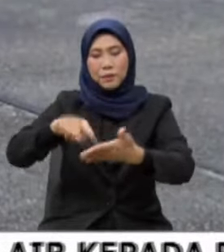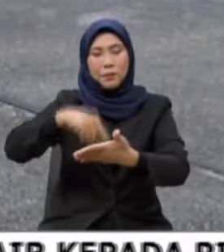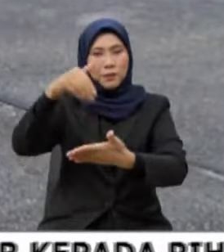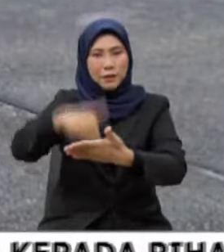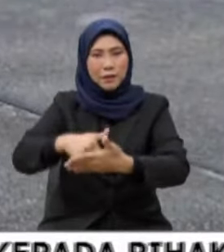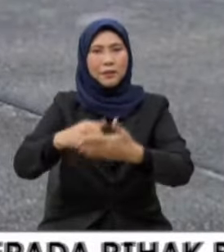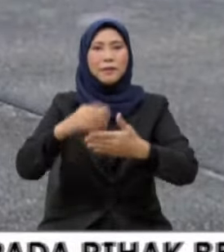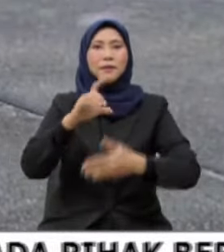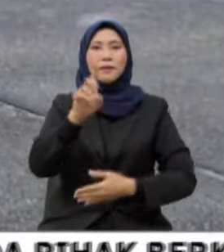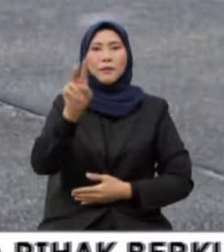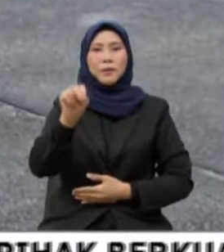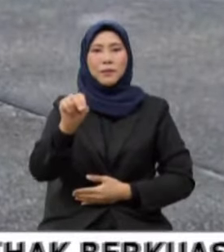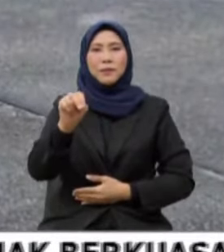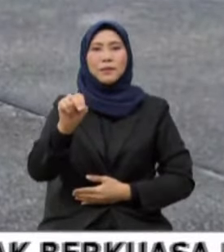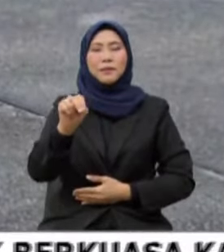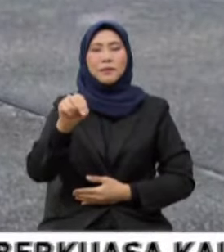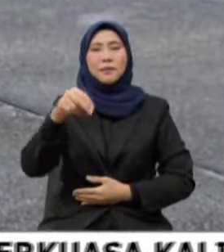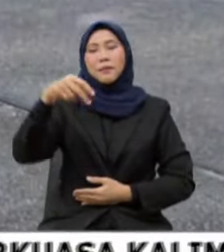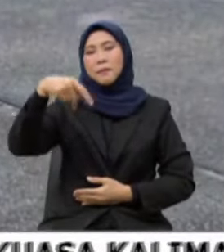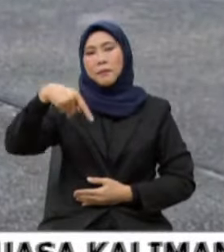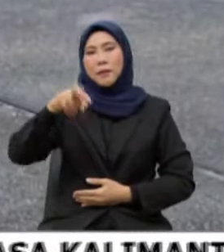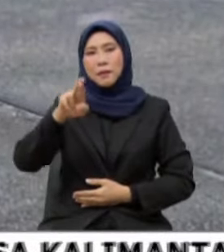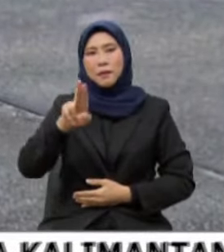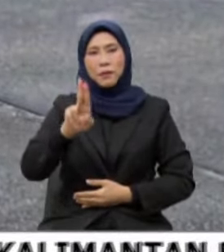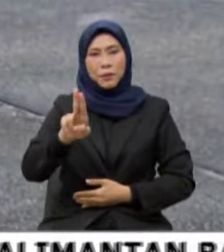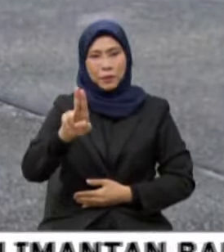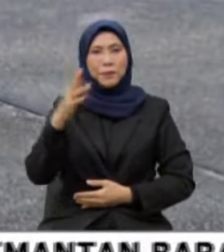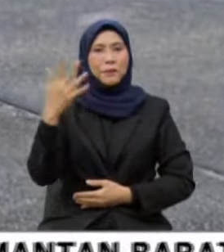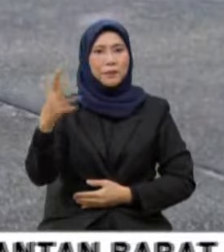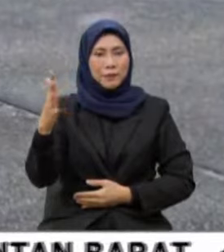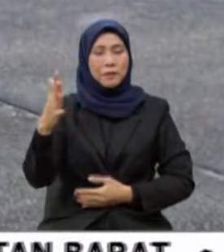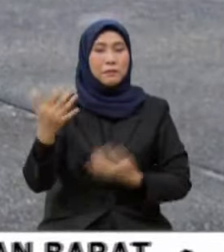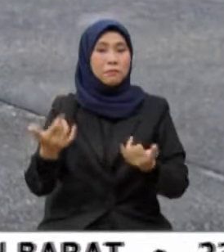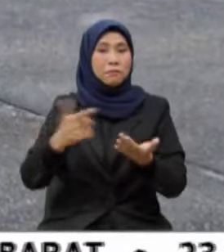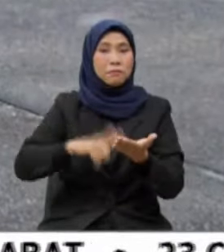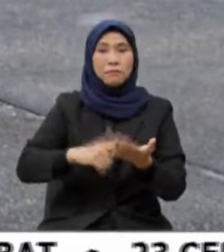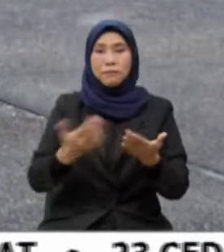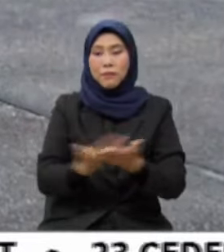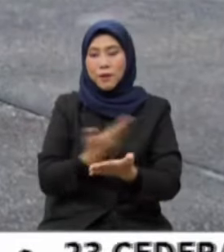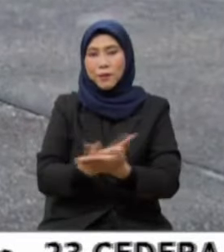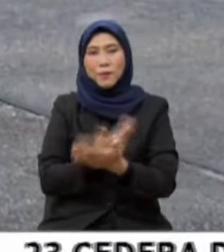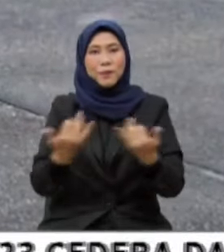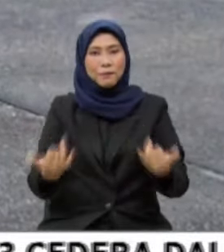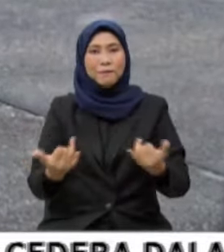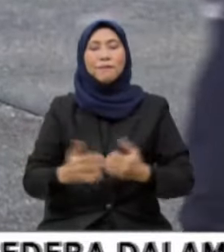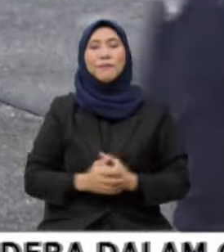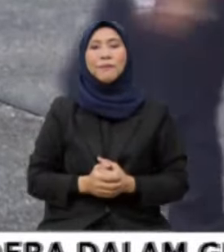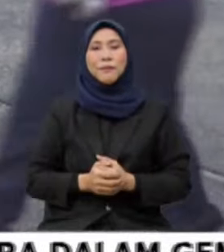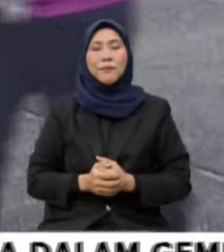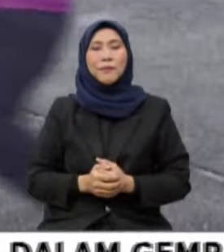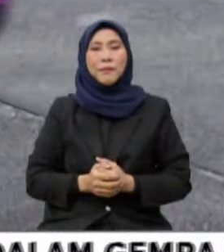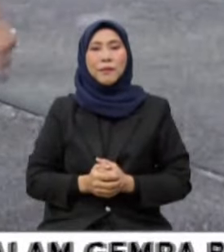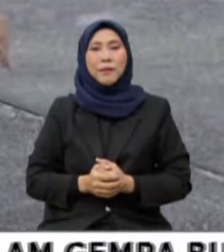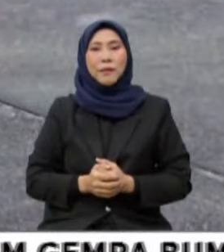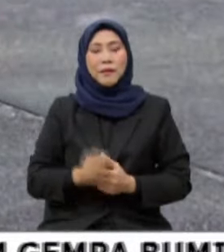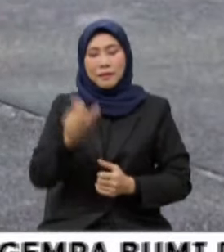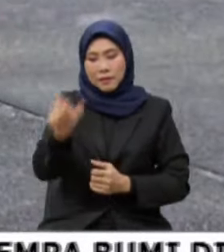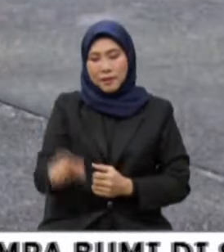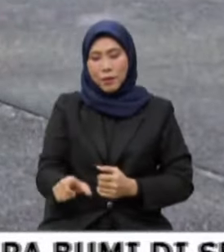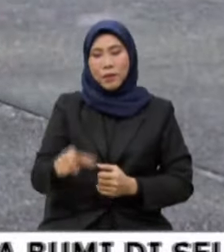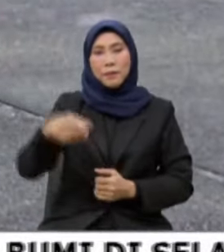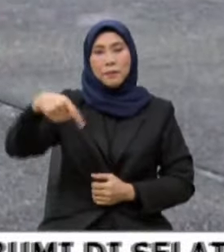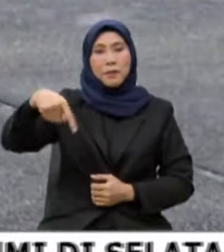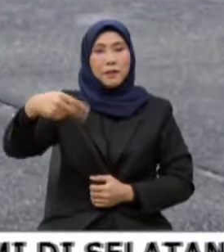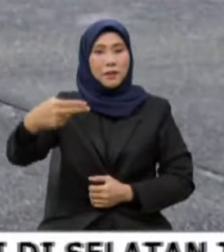umum Dewan Undangan Negeri PRU DUN ke-15. Perkembangan terkini yang dapat saya bawakan dari sini adalah calon